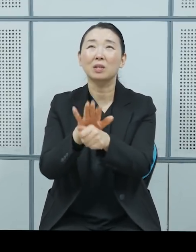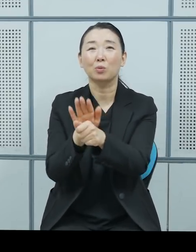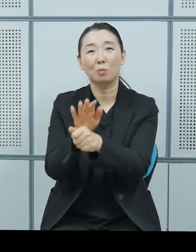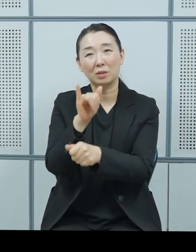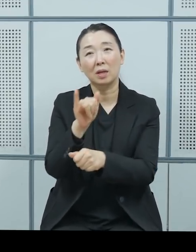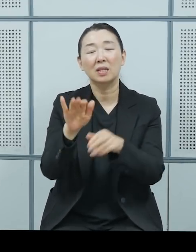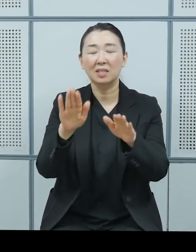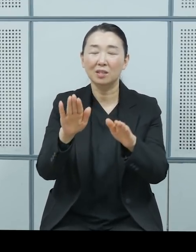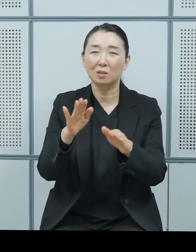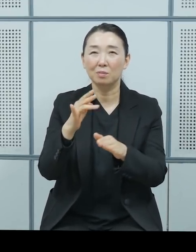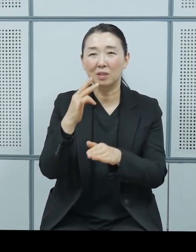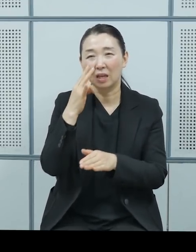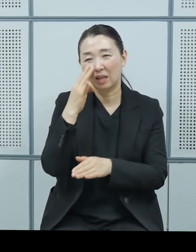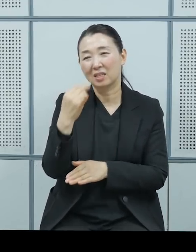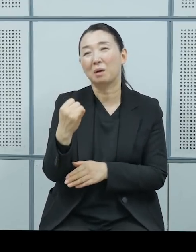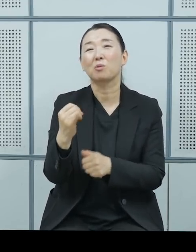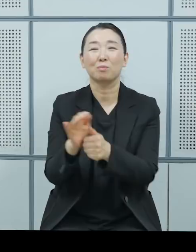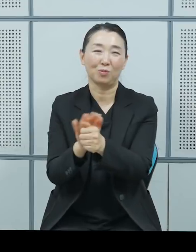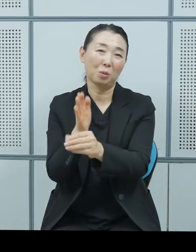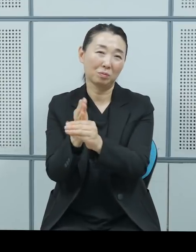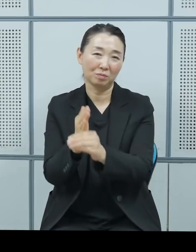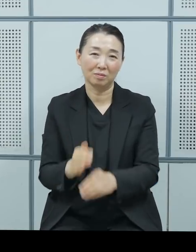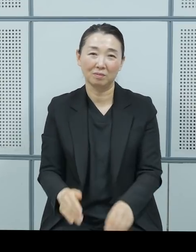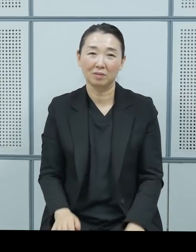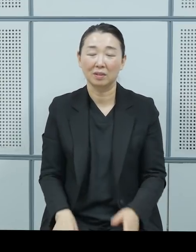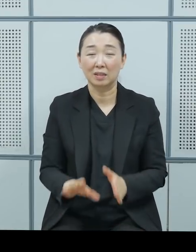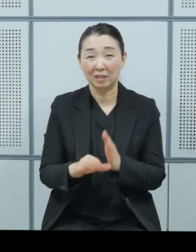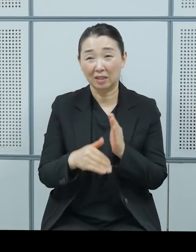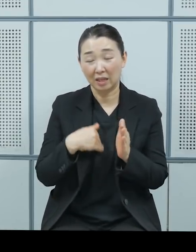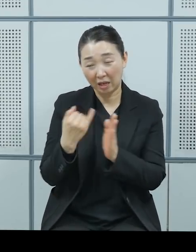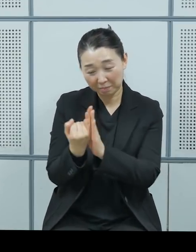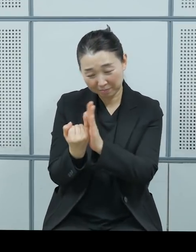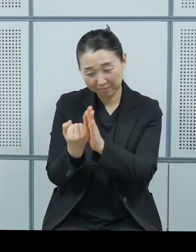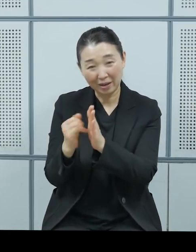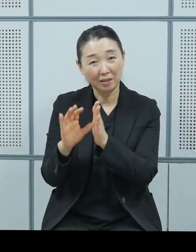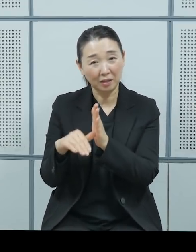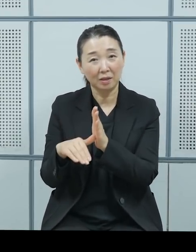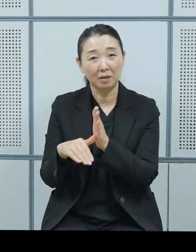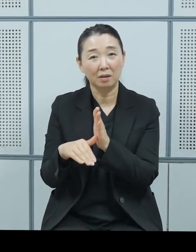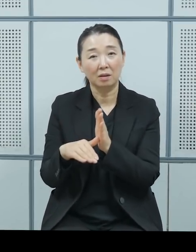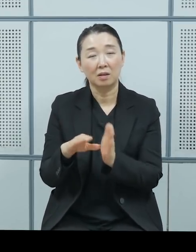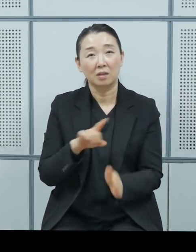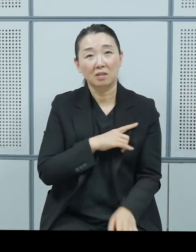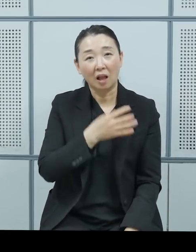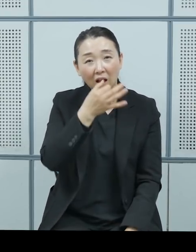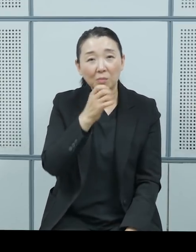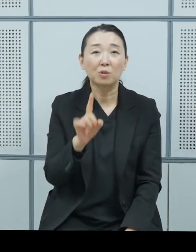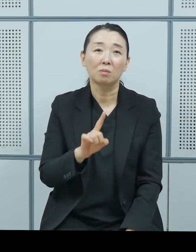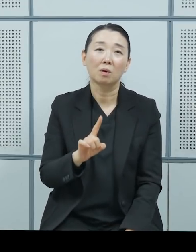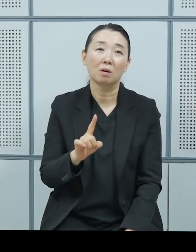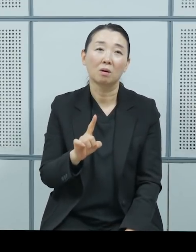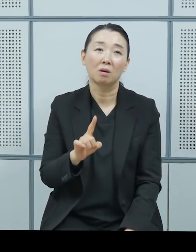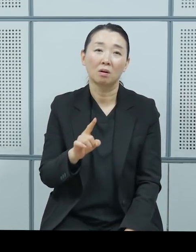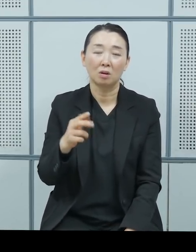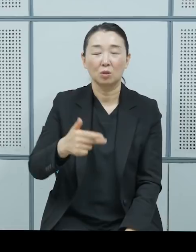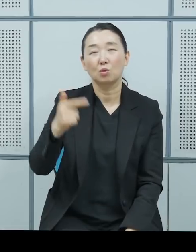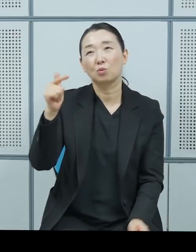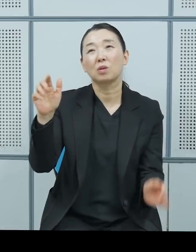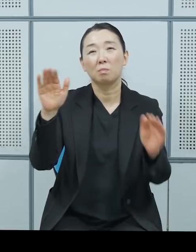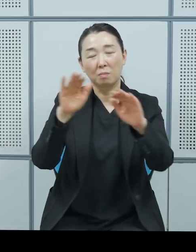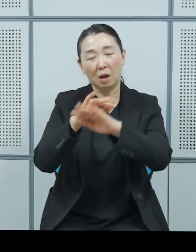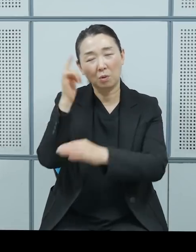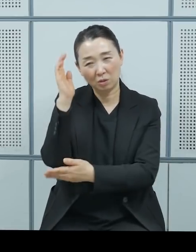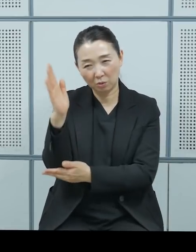장모님이 돌봐주세요. 네. 그런데 그때는 제가 간병할 때는 정말 제일 힘든 게 주일